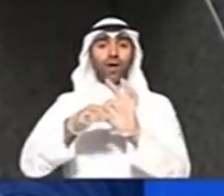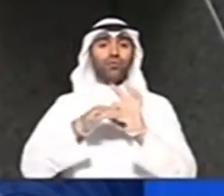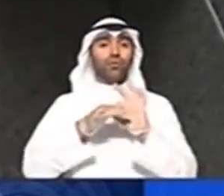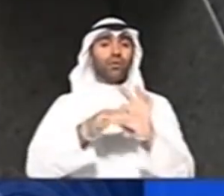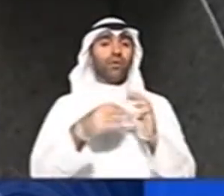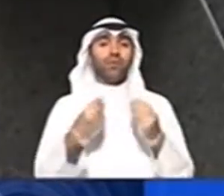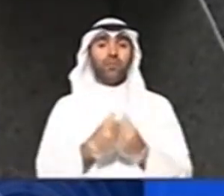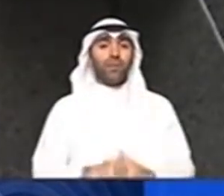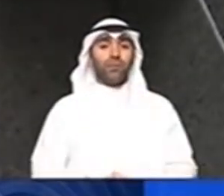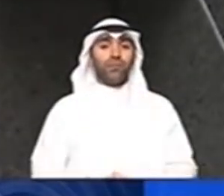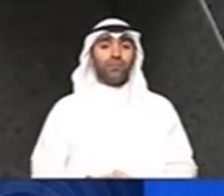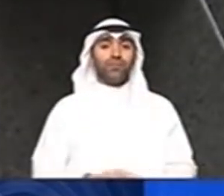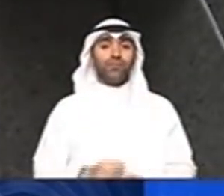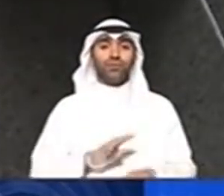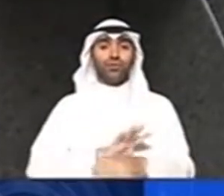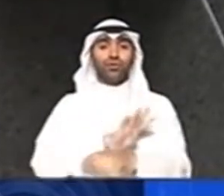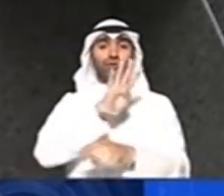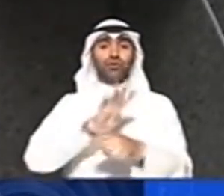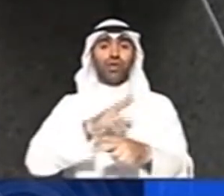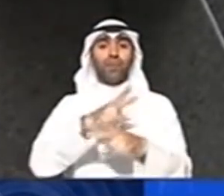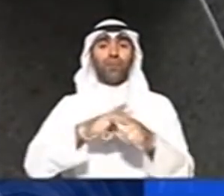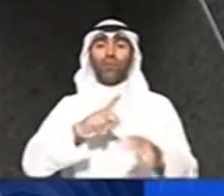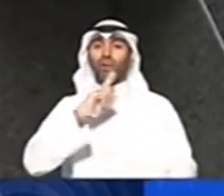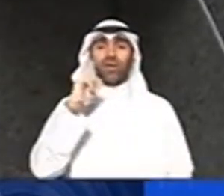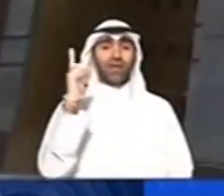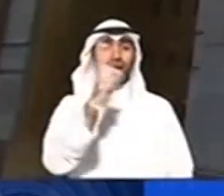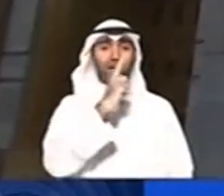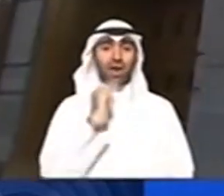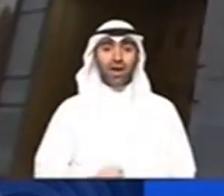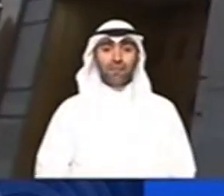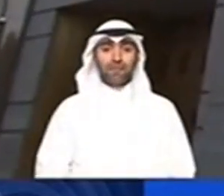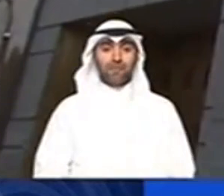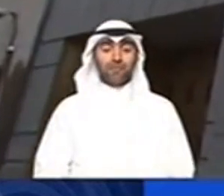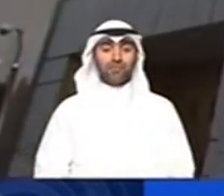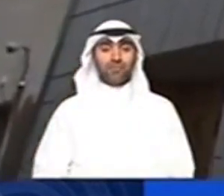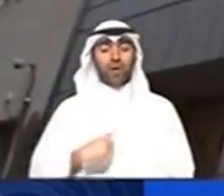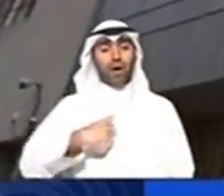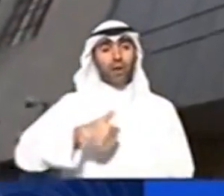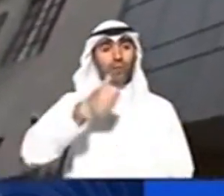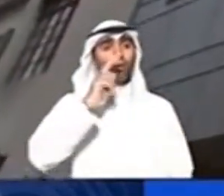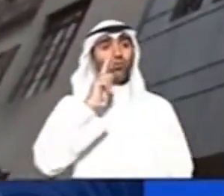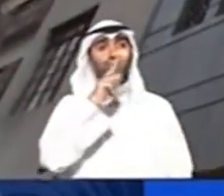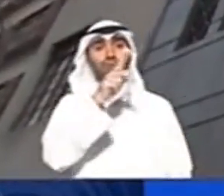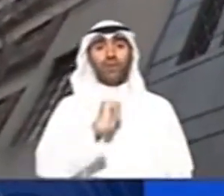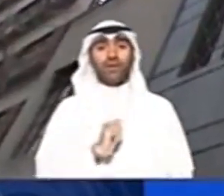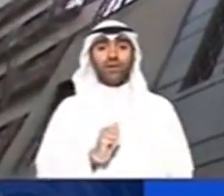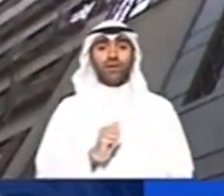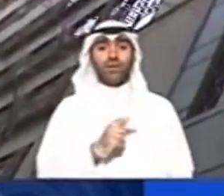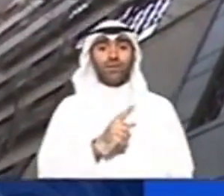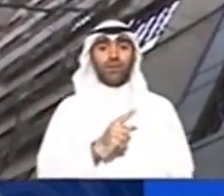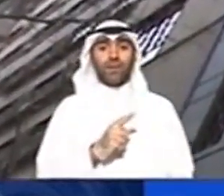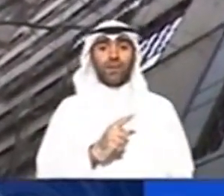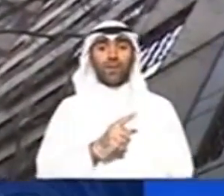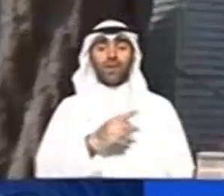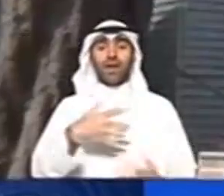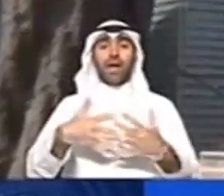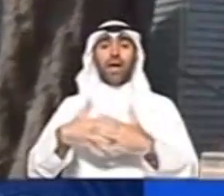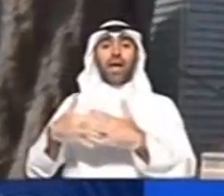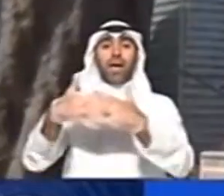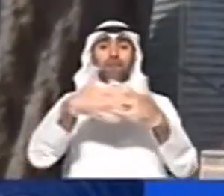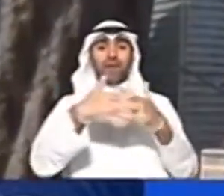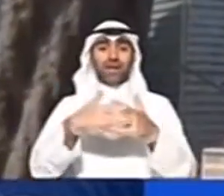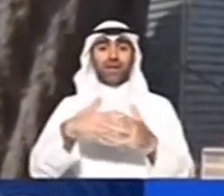نيويورك وتتعاون مع سفارة دولة الكويت في واشنطن وبعثة دولة الكويت الدائمة لدى الأمم المتحدة